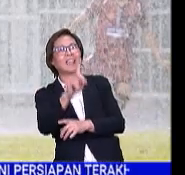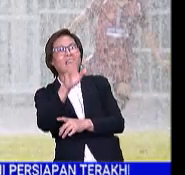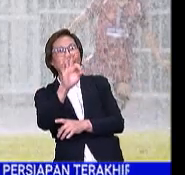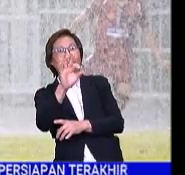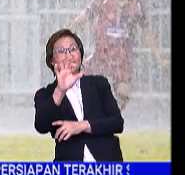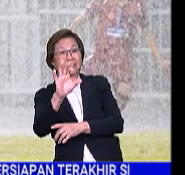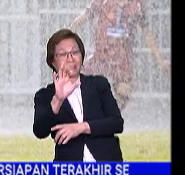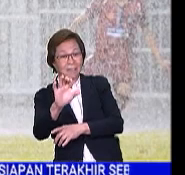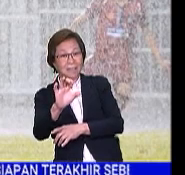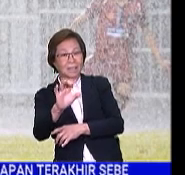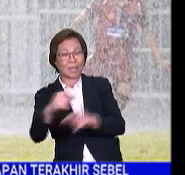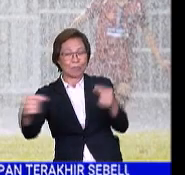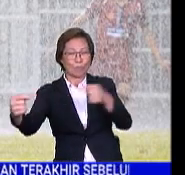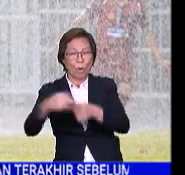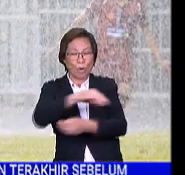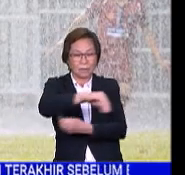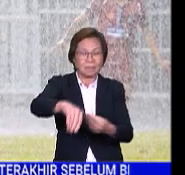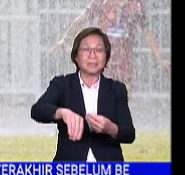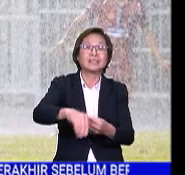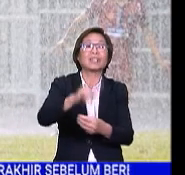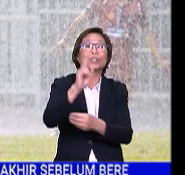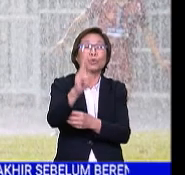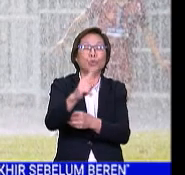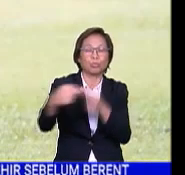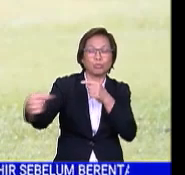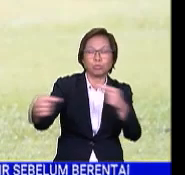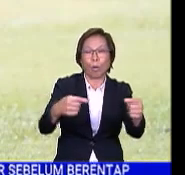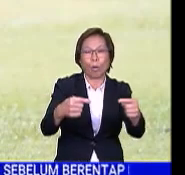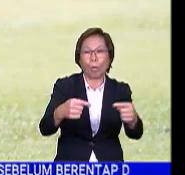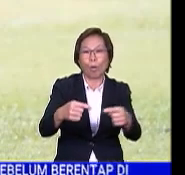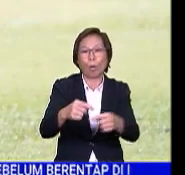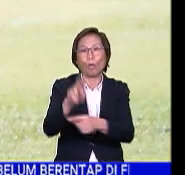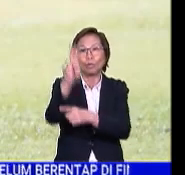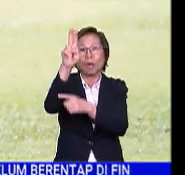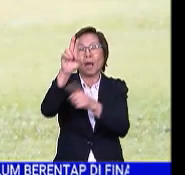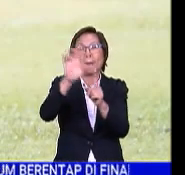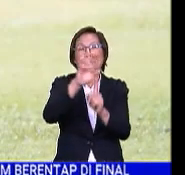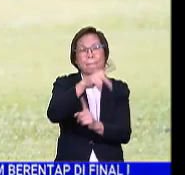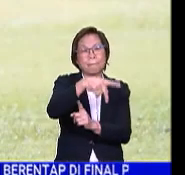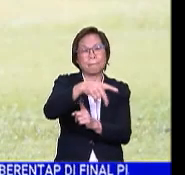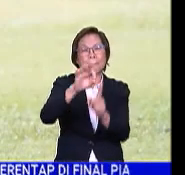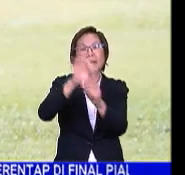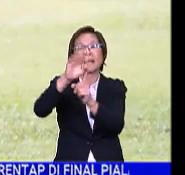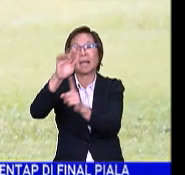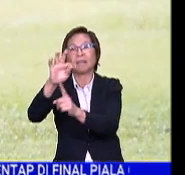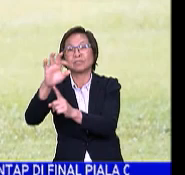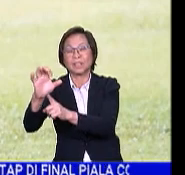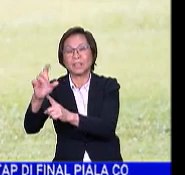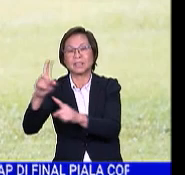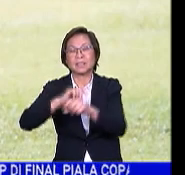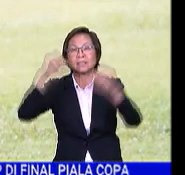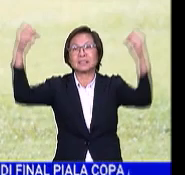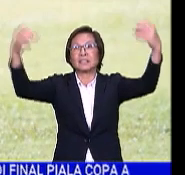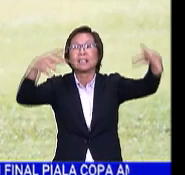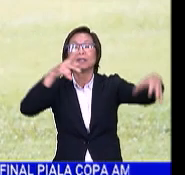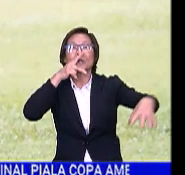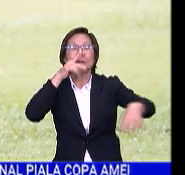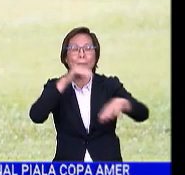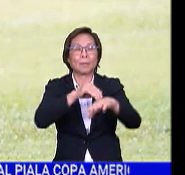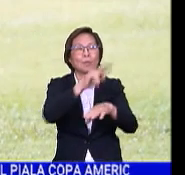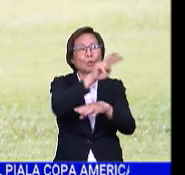memulihkan saingan pusingan kedua digas super menentang seteru Utara Pinang FC di stadion darulaman pada